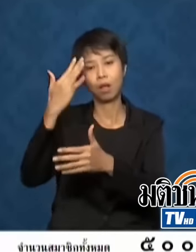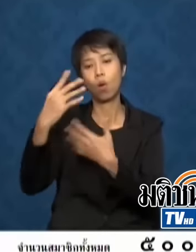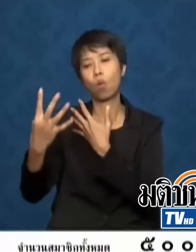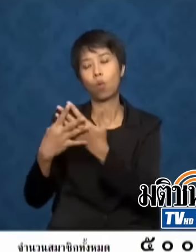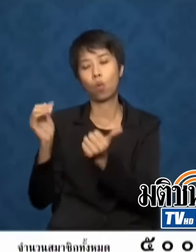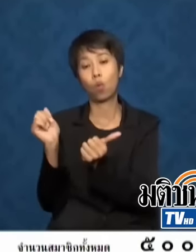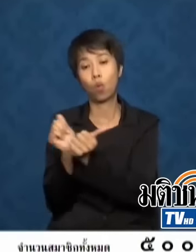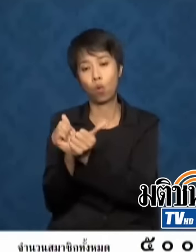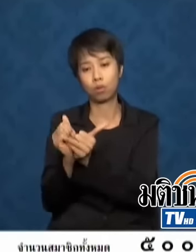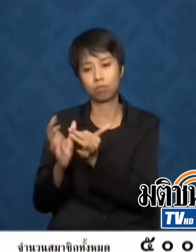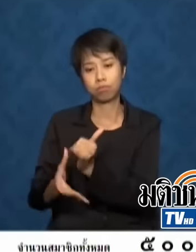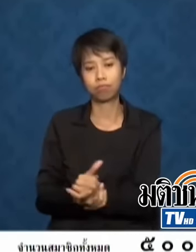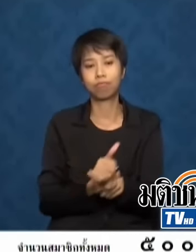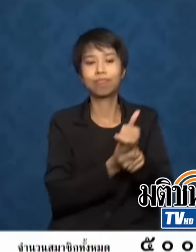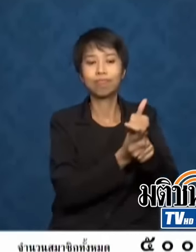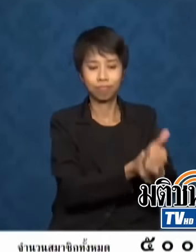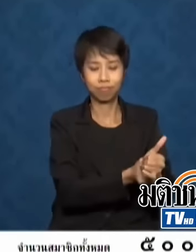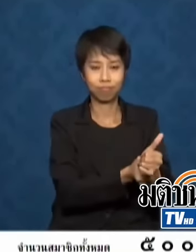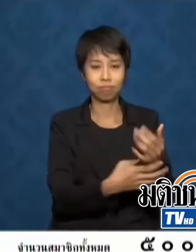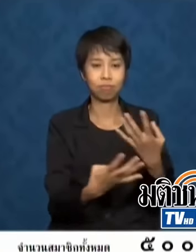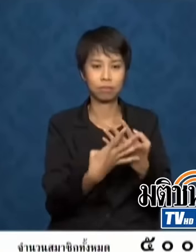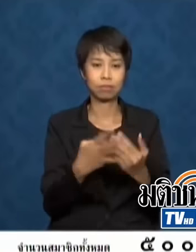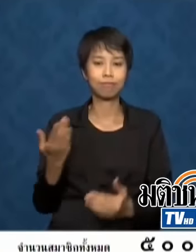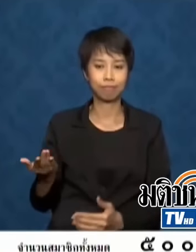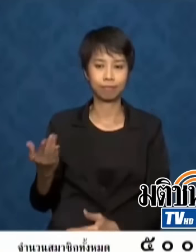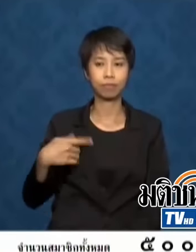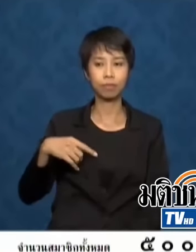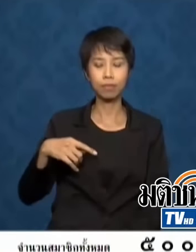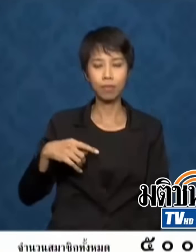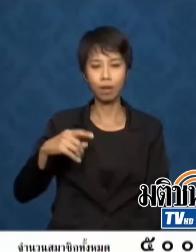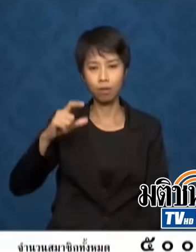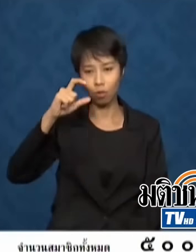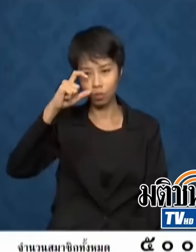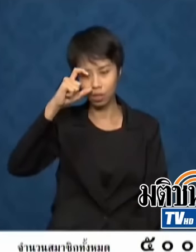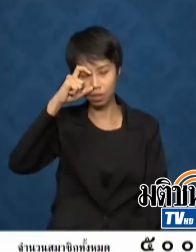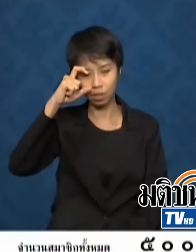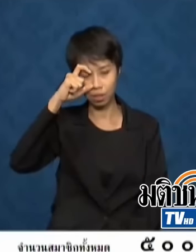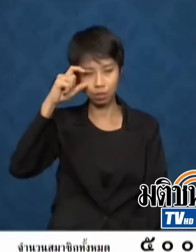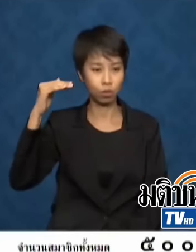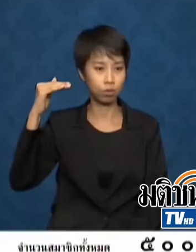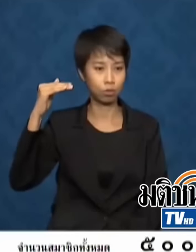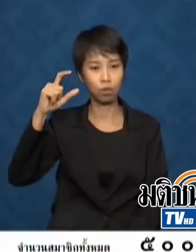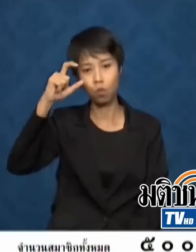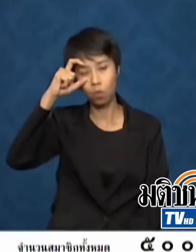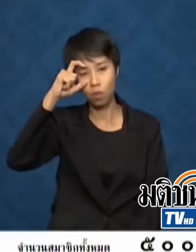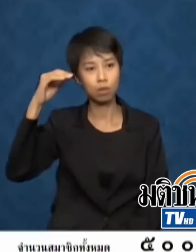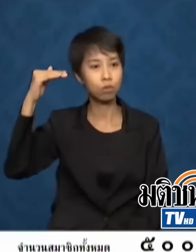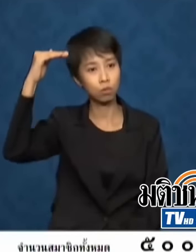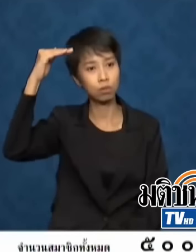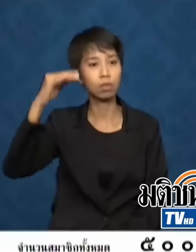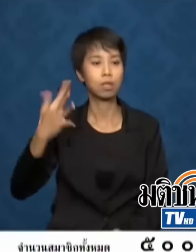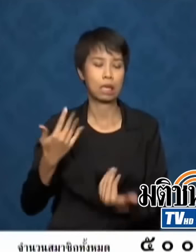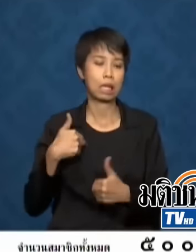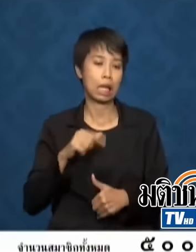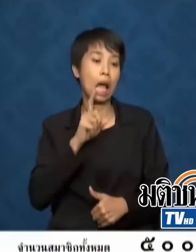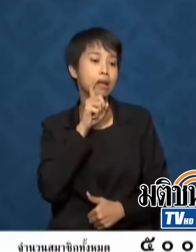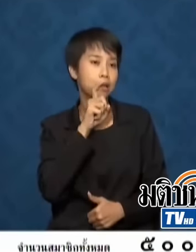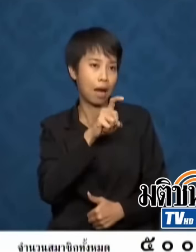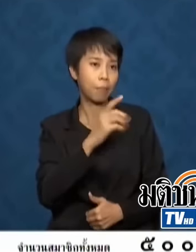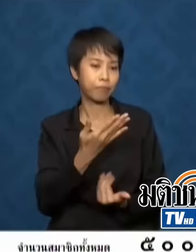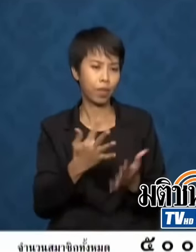ำของคุณรังสิมันโรมถามนายกรัฐมนตรีด้วยสำนักเลขาธิการนายกรัฐมนตรี